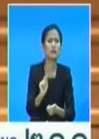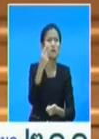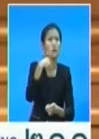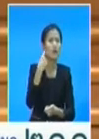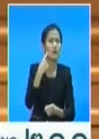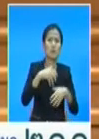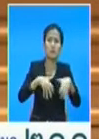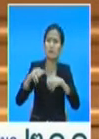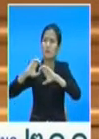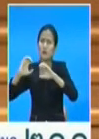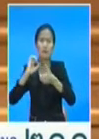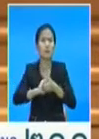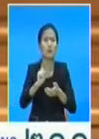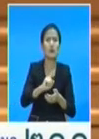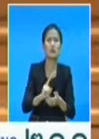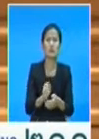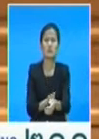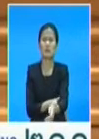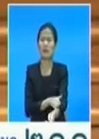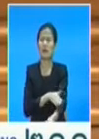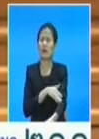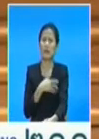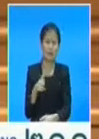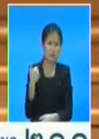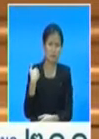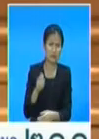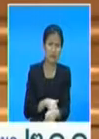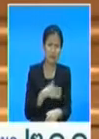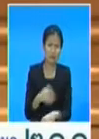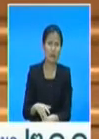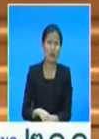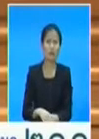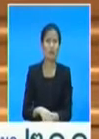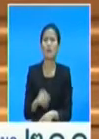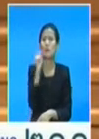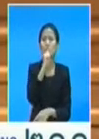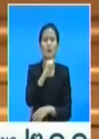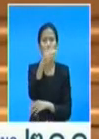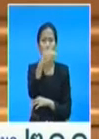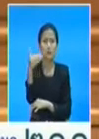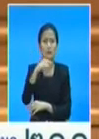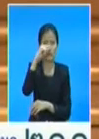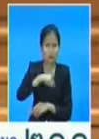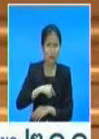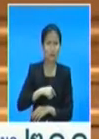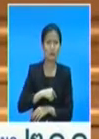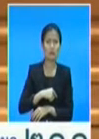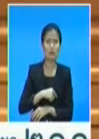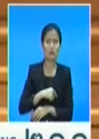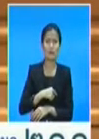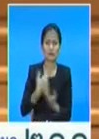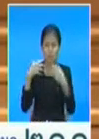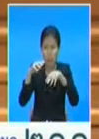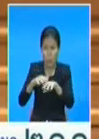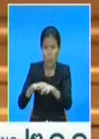ชารัฐเรามีมา100ปีแล้วครับมาพร้อมกับเพลงชาติไทยครับรวมเลือดเนื้อชาติเชื้อไทยเป็นประช